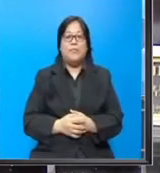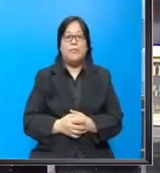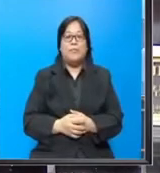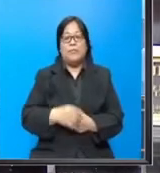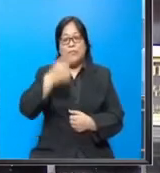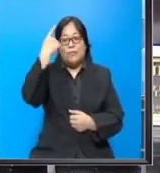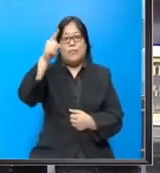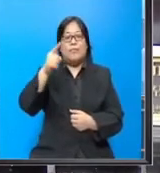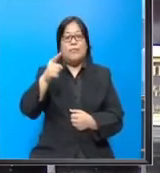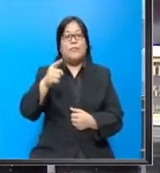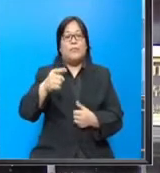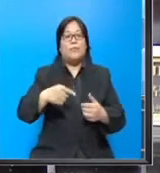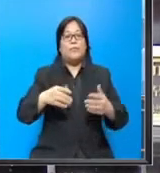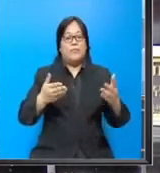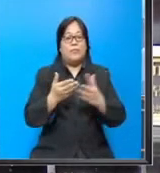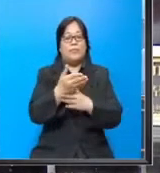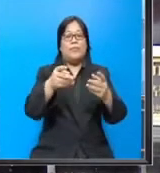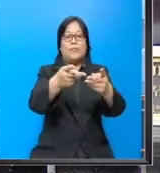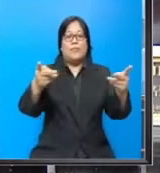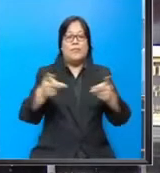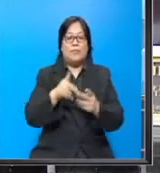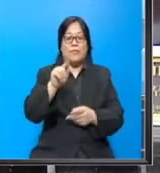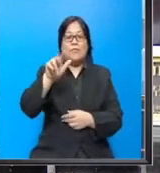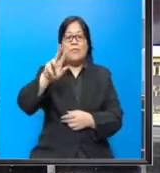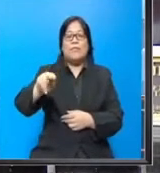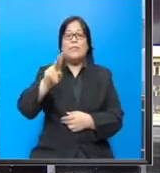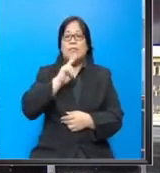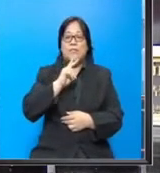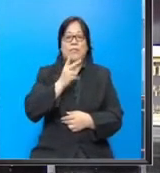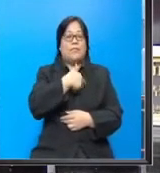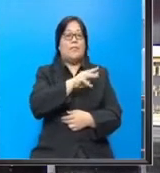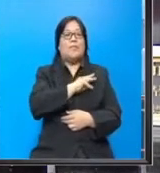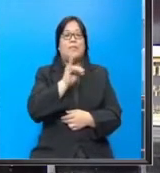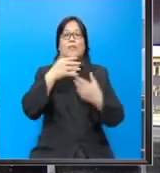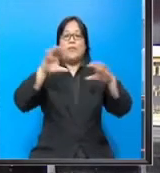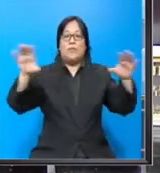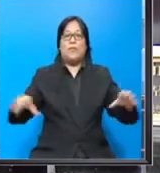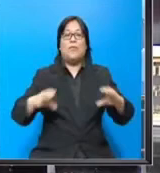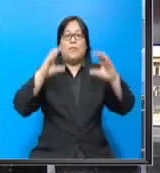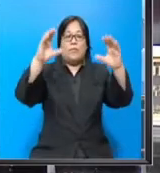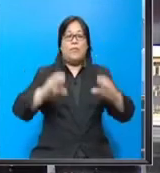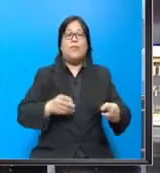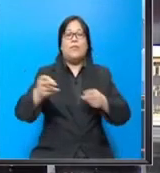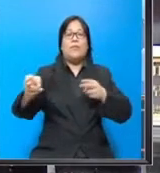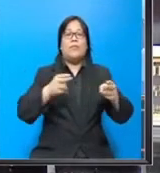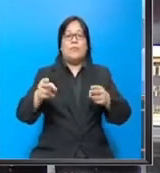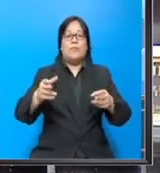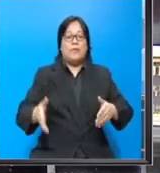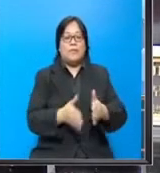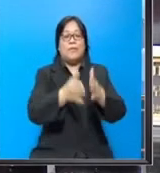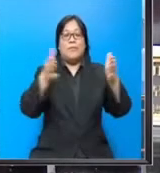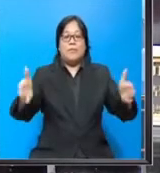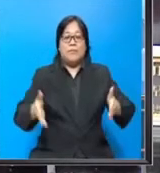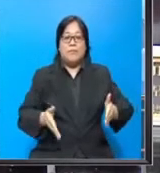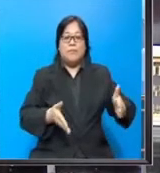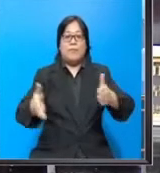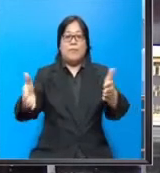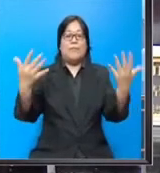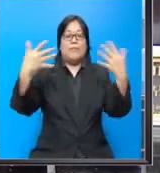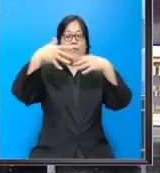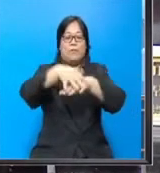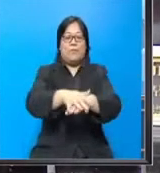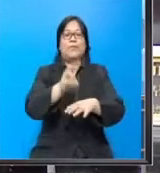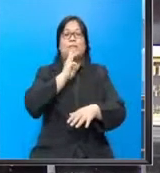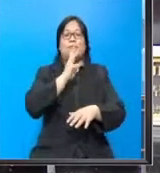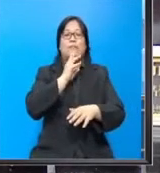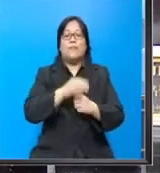bagi melihat kau Santa dahulu mode Kementerian telah melaksanakan pendekatan pengurusan lembangan sungai berpadu atau cegah